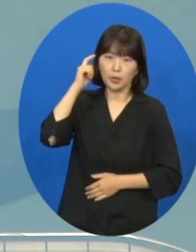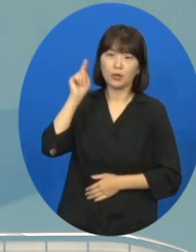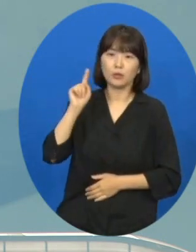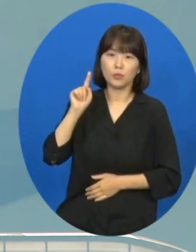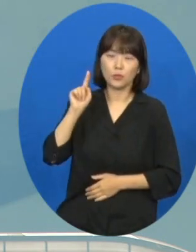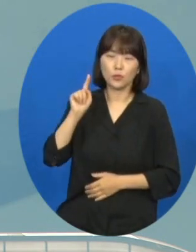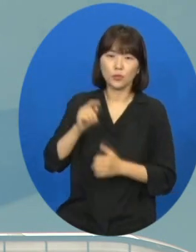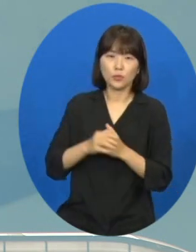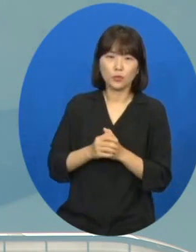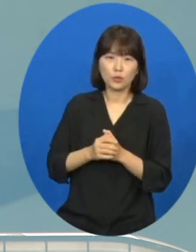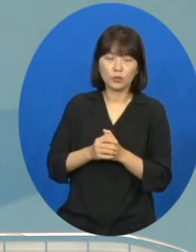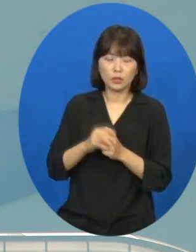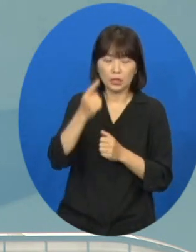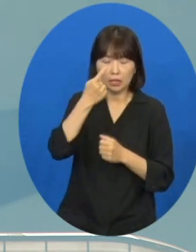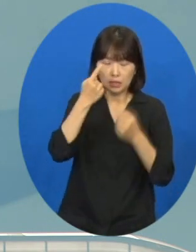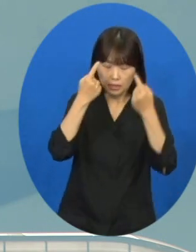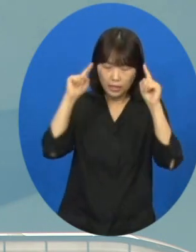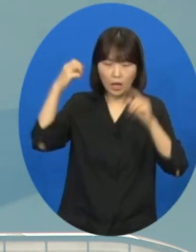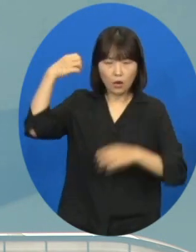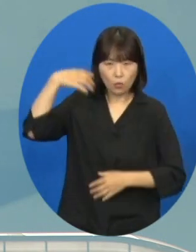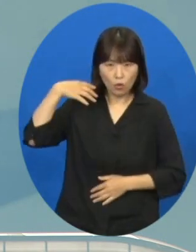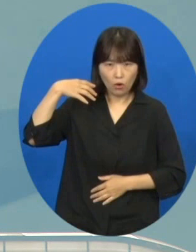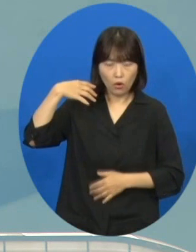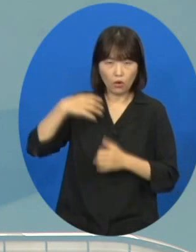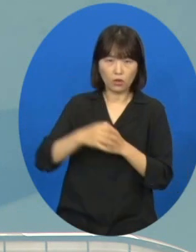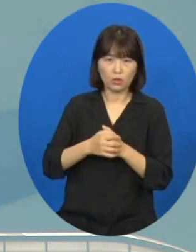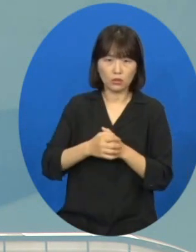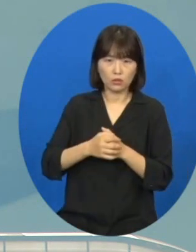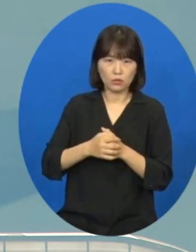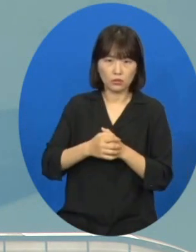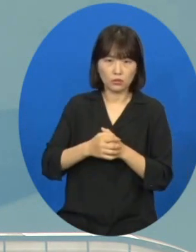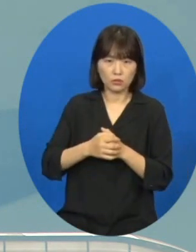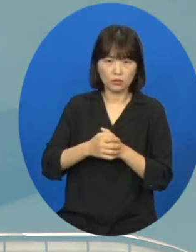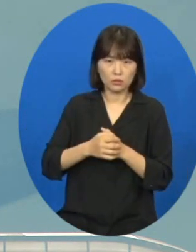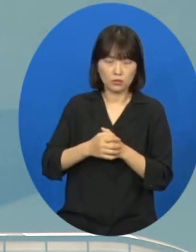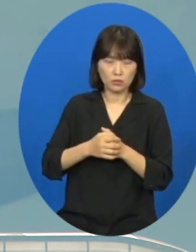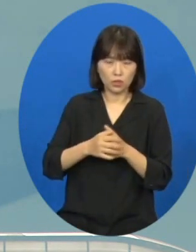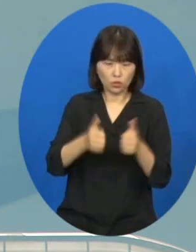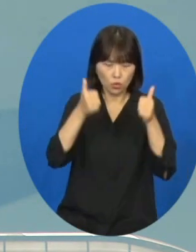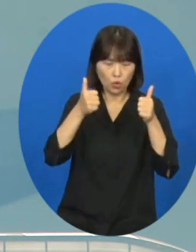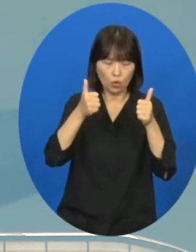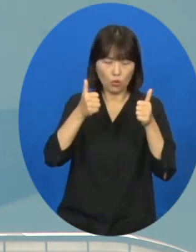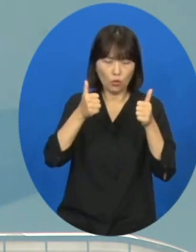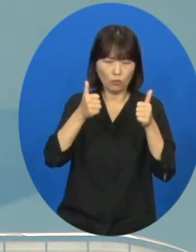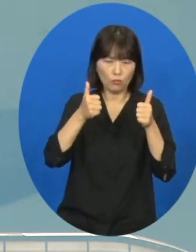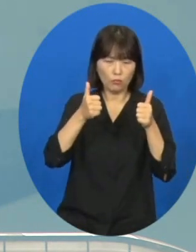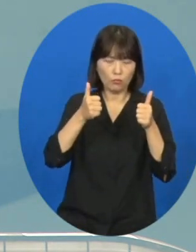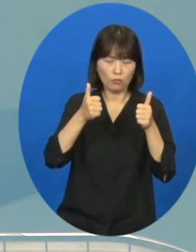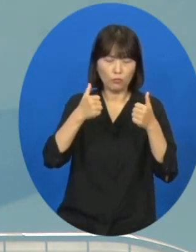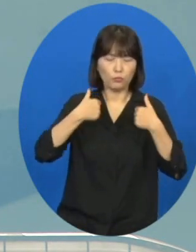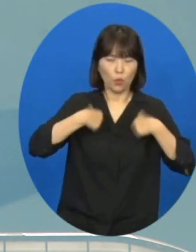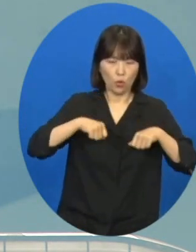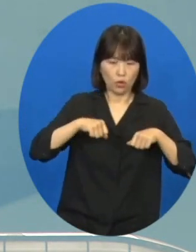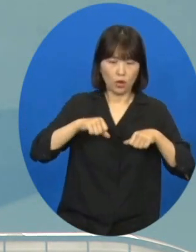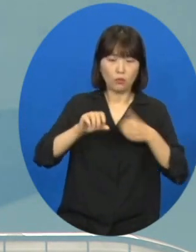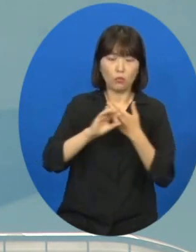떠오르기를 그 대학원 석사 학위 포기하면 되잖아. 그런 생각이 탁